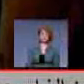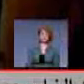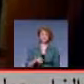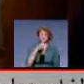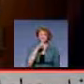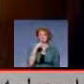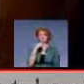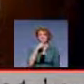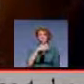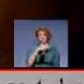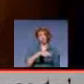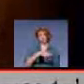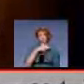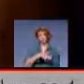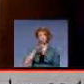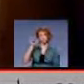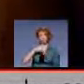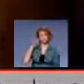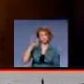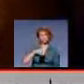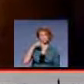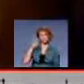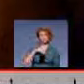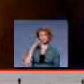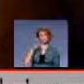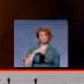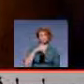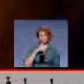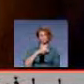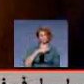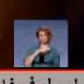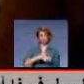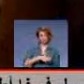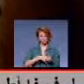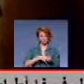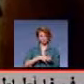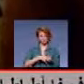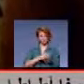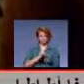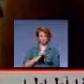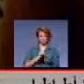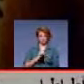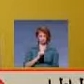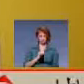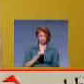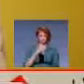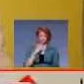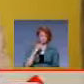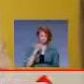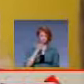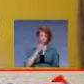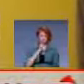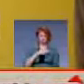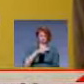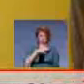فين ورحت وجيت او بعدين كل شيء بيجرب فينا. وهل كل اللي انت جبتهم اصلا على علم ولا مش على علم؟ بالظبط الشيخ